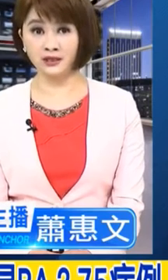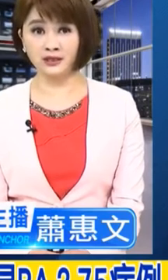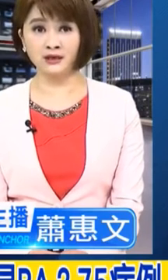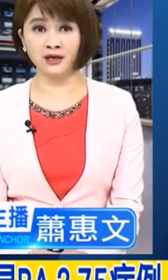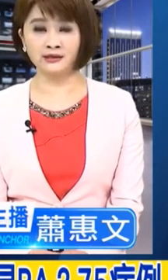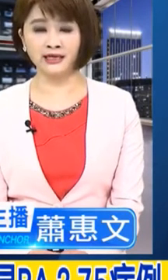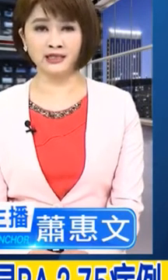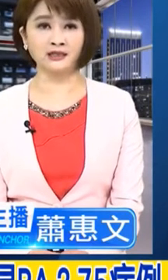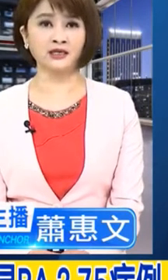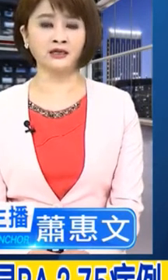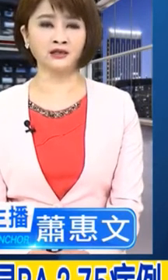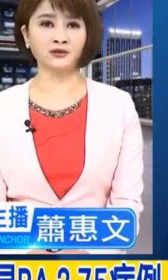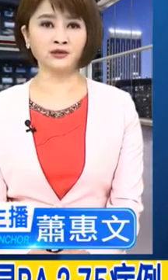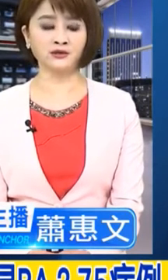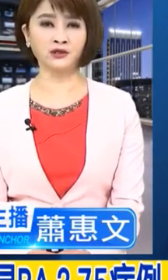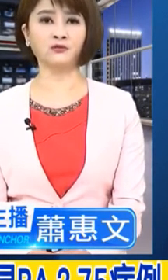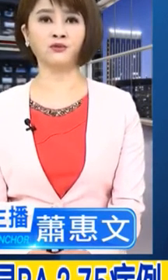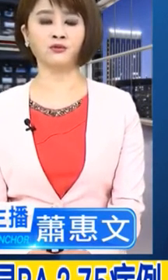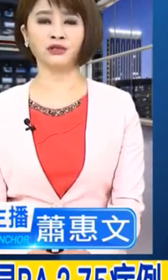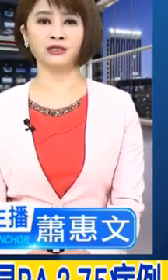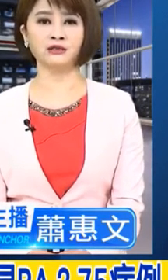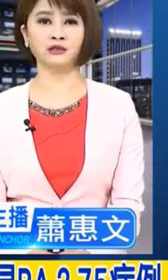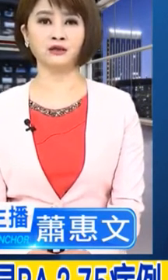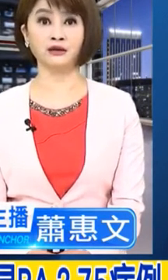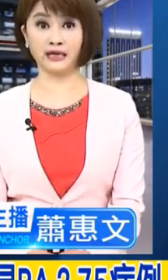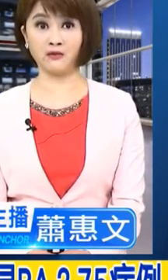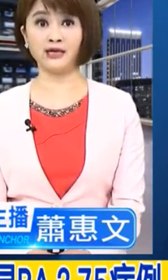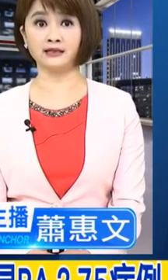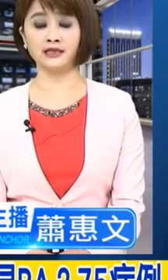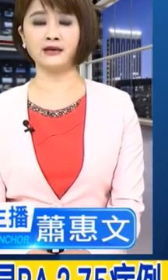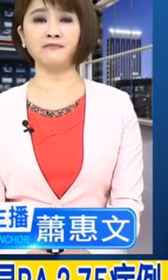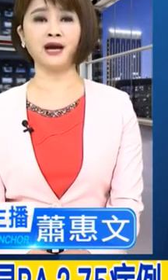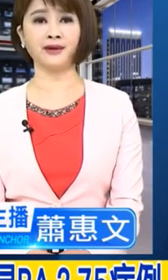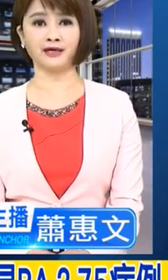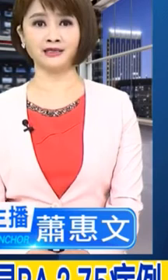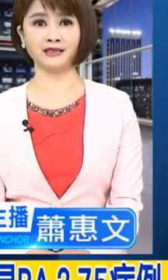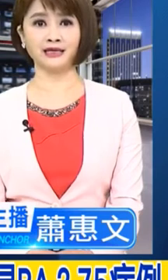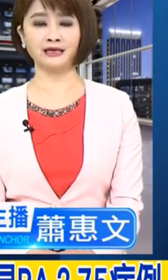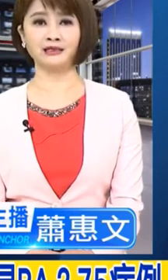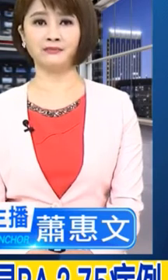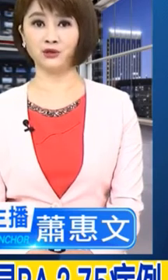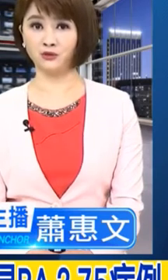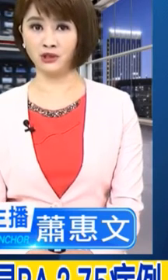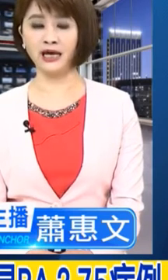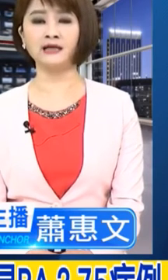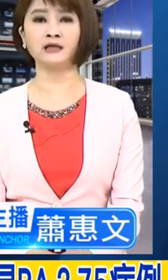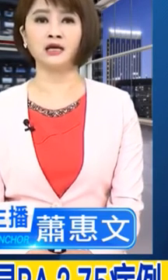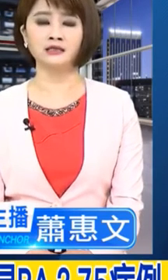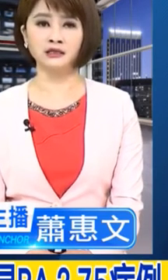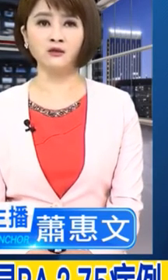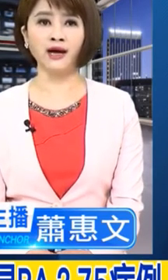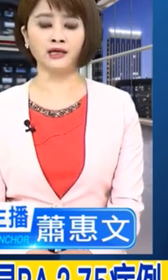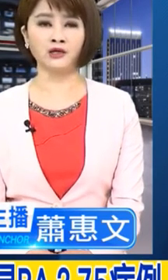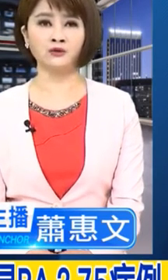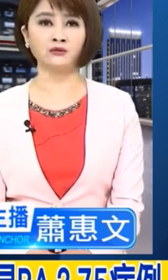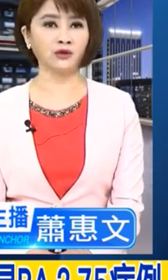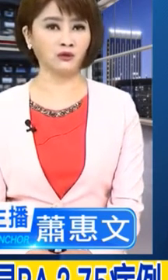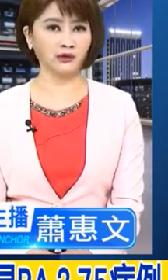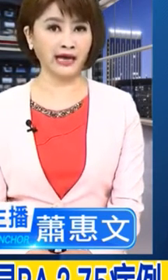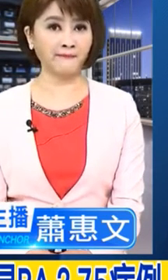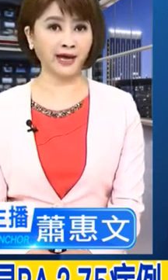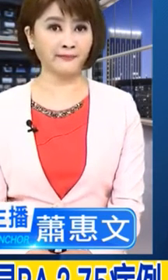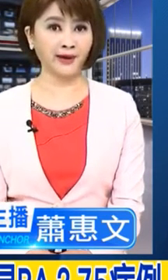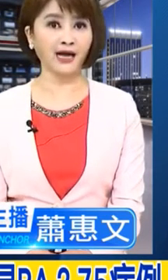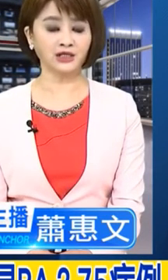是疫情最新了，在今天呢，指挥中心公布国内新增有23,813例的本土个案，境外移入